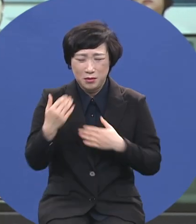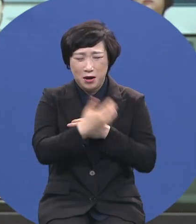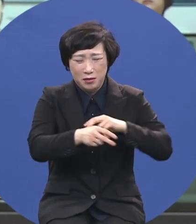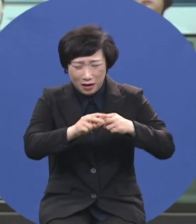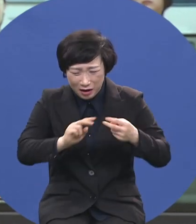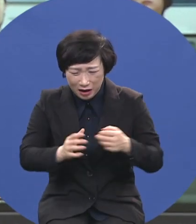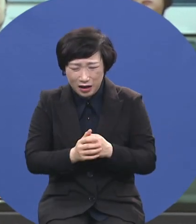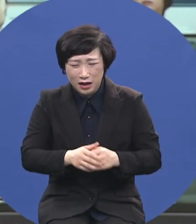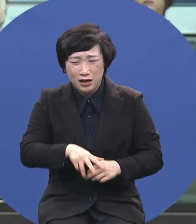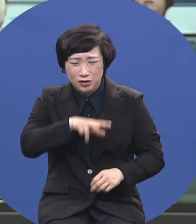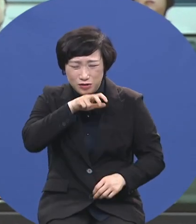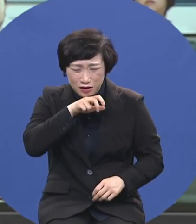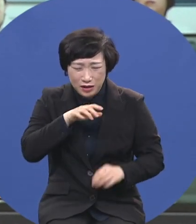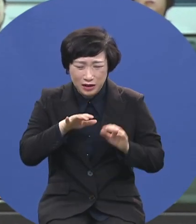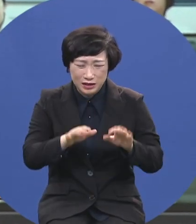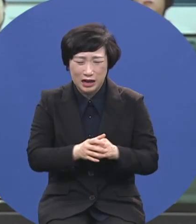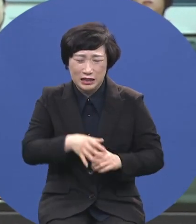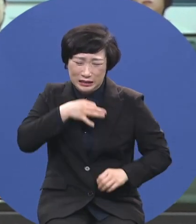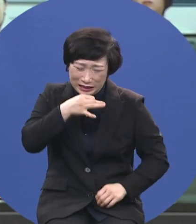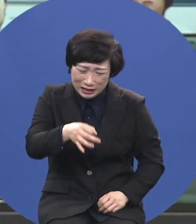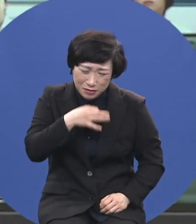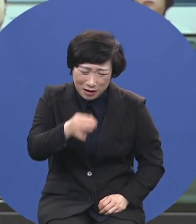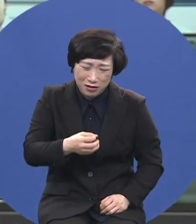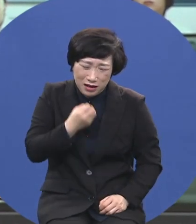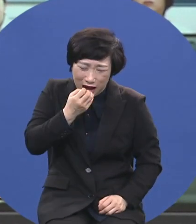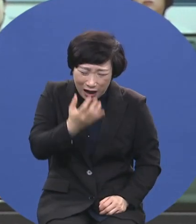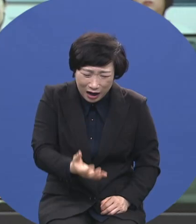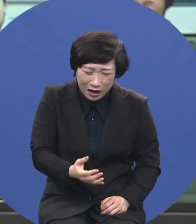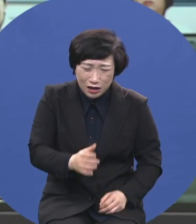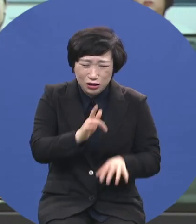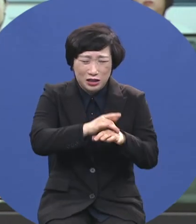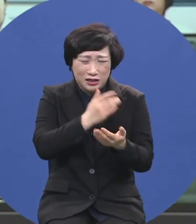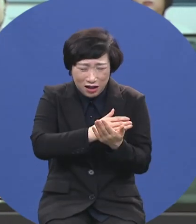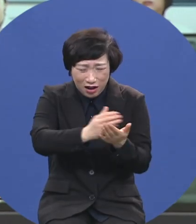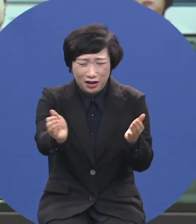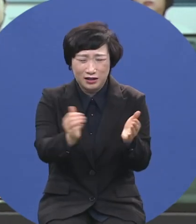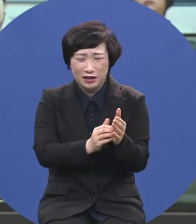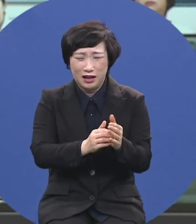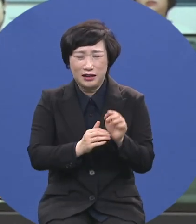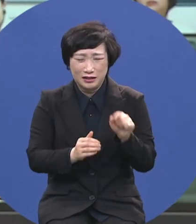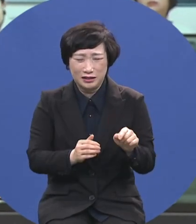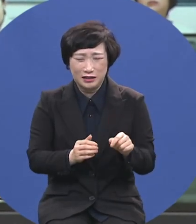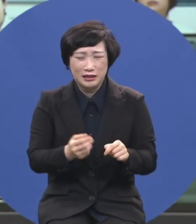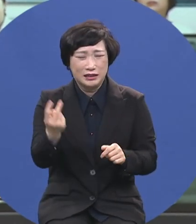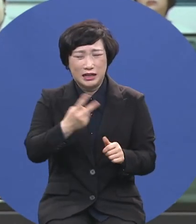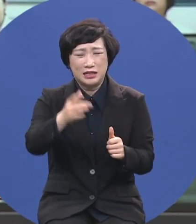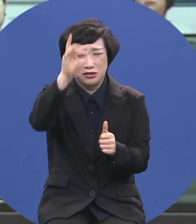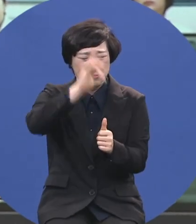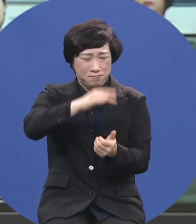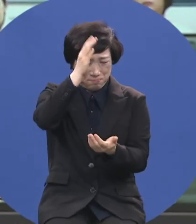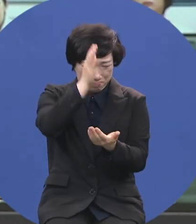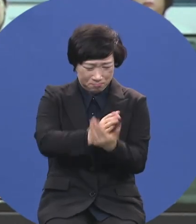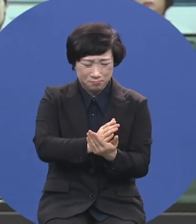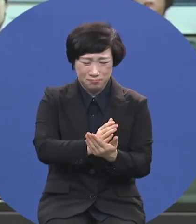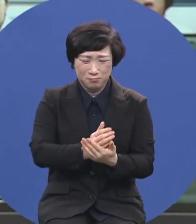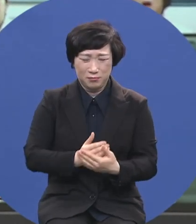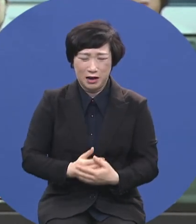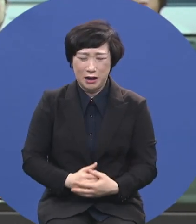비틀어지고 저리고 기침하고 질식하고 떠나간 놈아 너는 다시는 들어오지